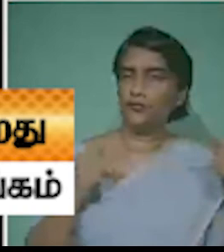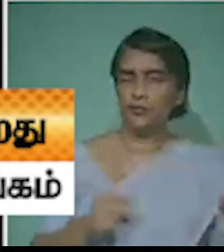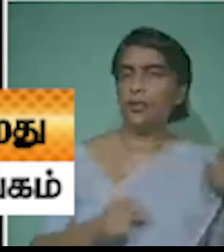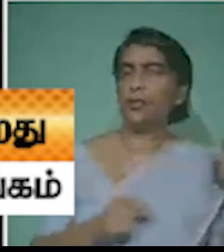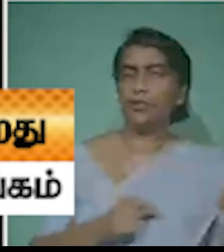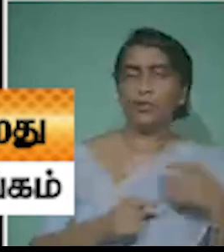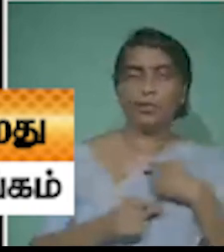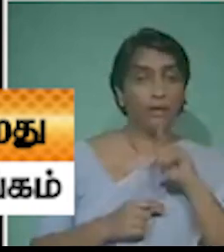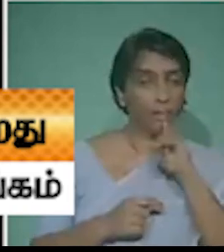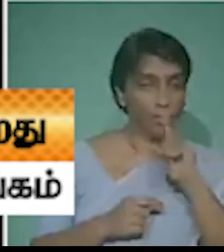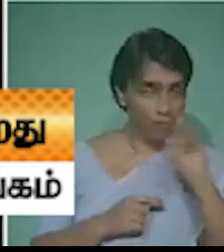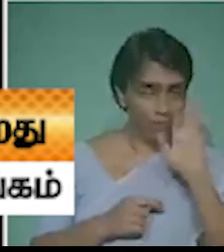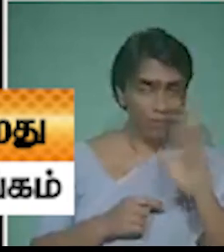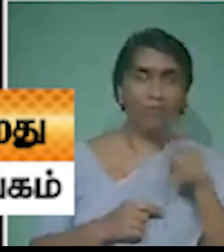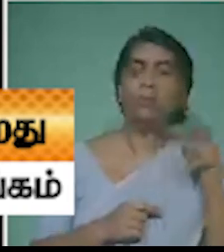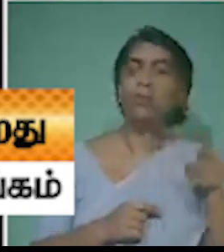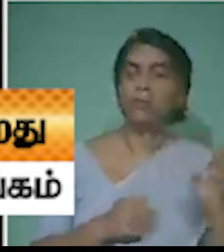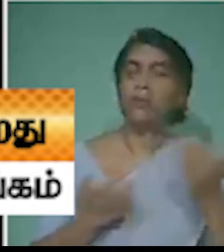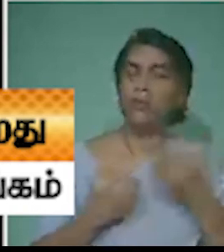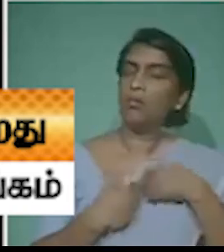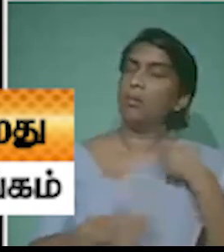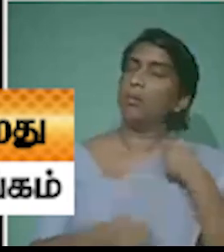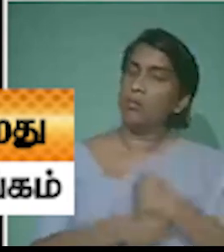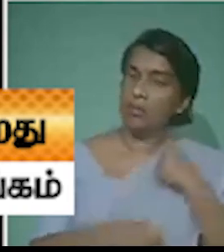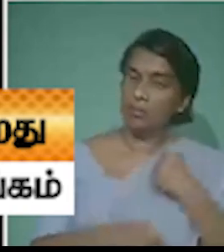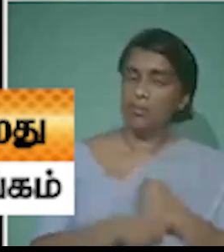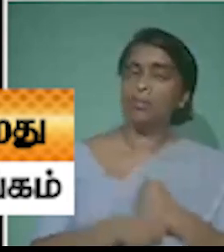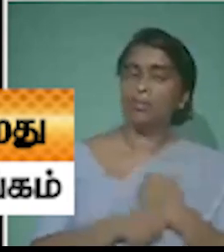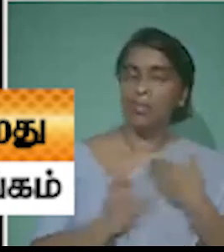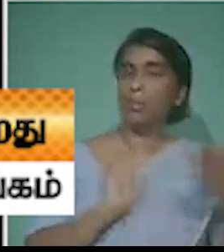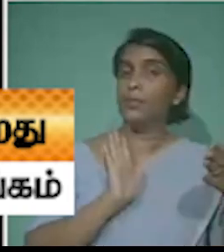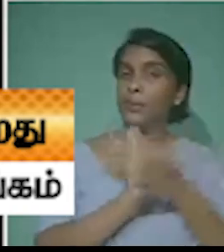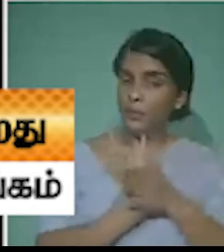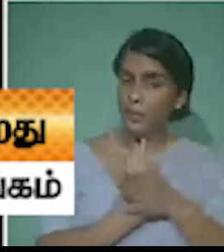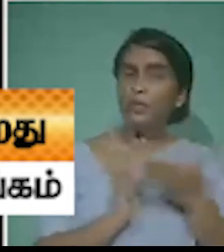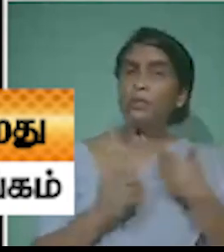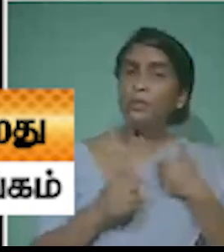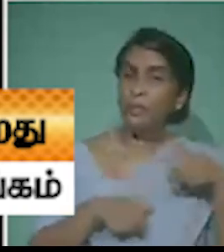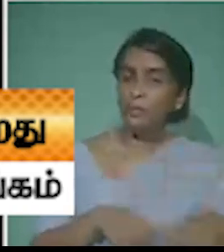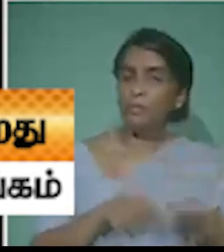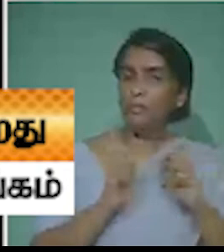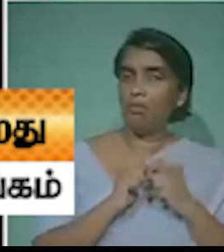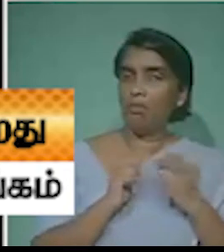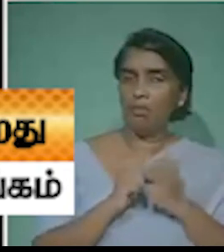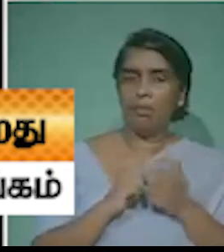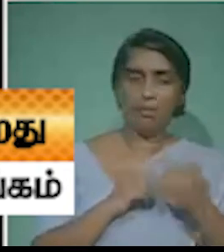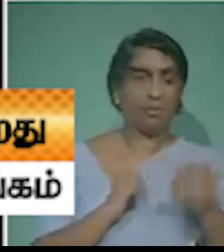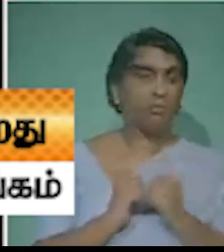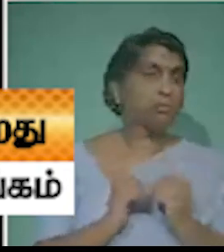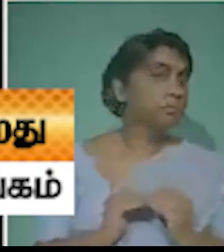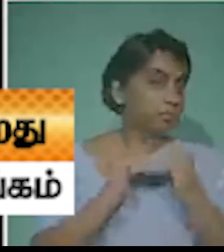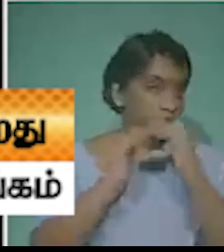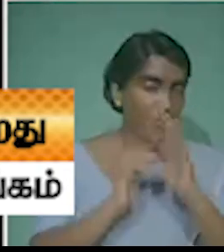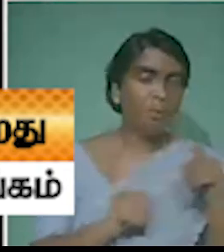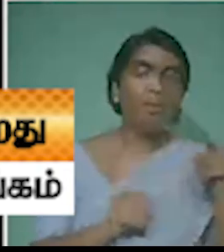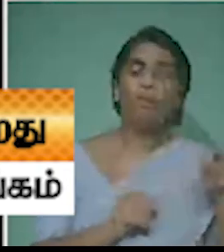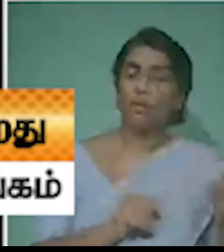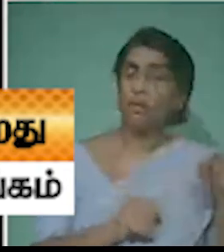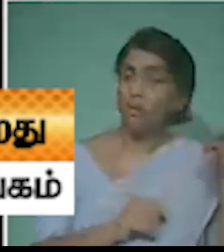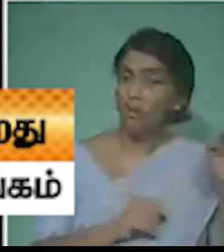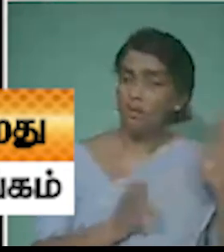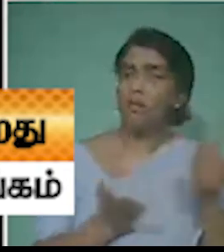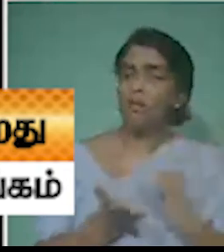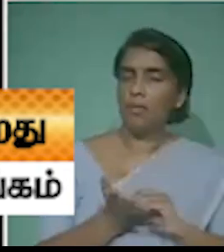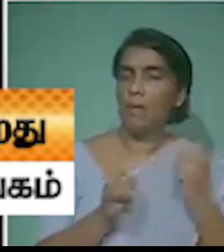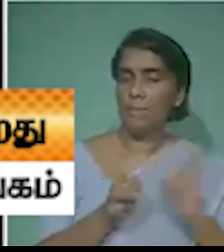அரசாங்கம் சந்திக்கும். இனவாத போக்கு கொண்ட இவ்வாறான கொள்கைகள் வாயிலாக தமிழர்களையும் முஸ்லிம்களையும் அழிப்பதற்கு முயற்சித்தால் இறுதியில்